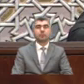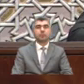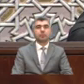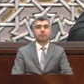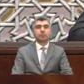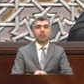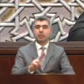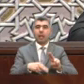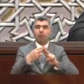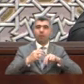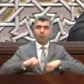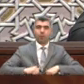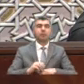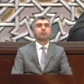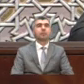تفضل سيد الوزير.